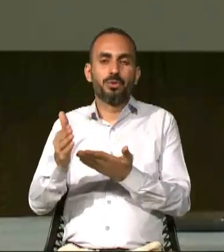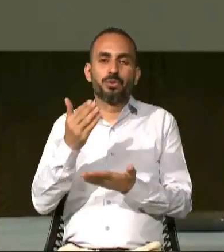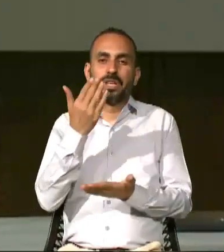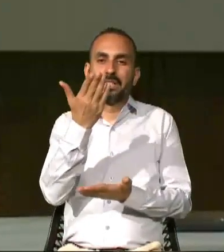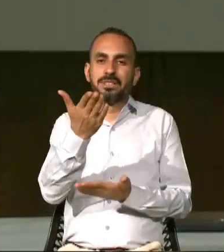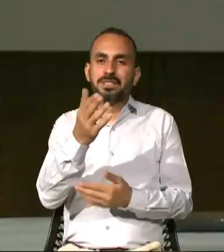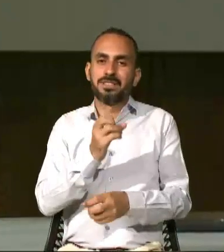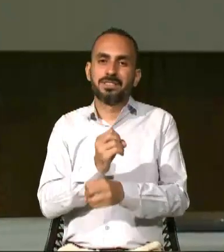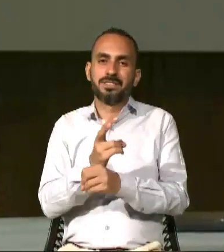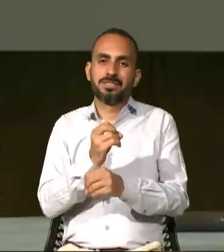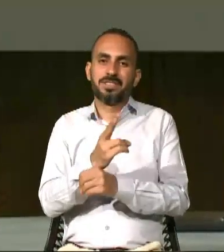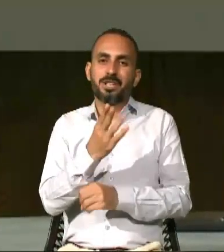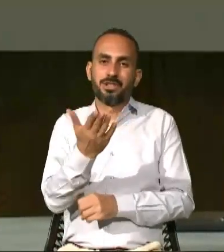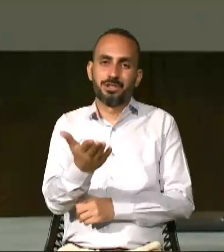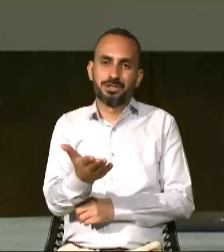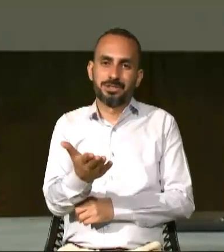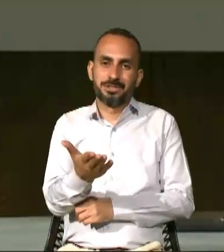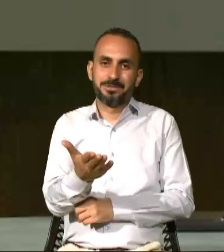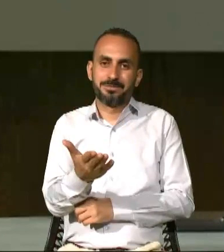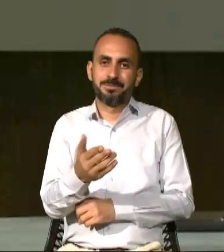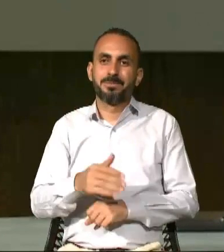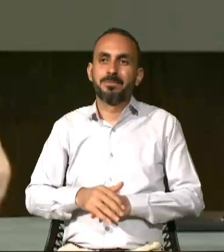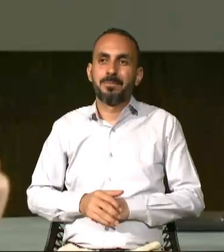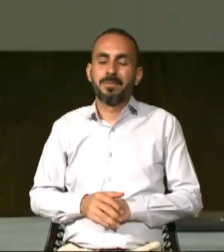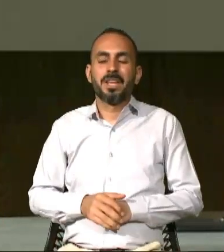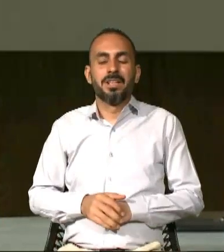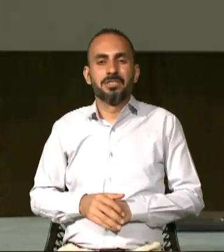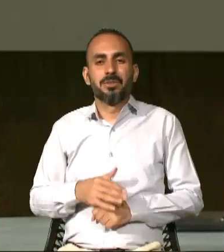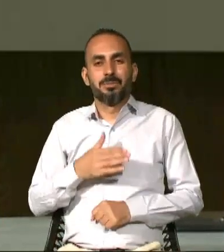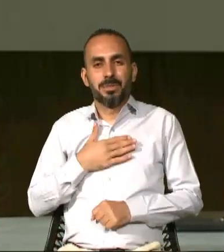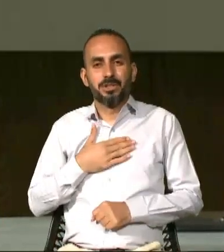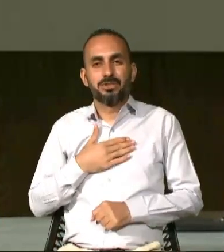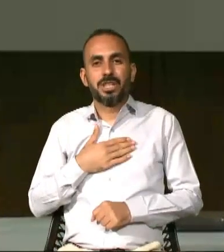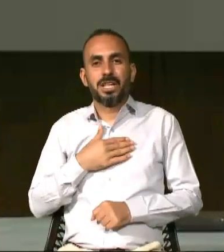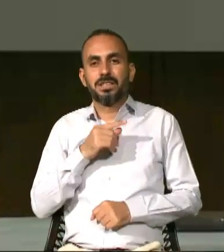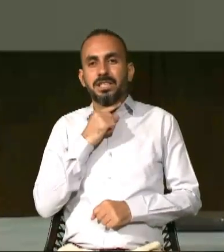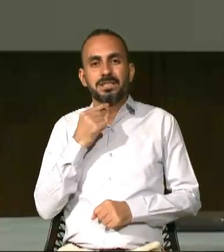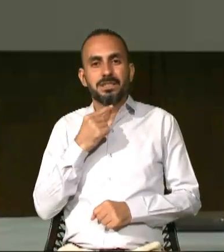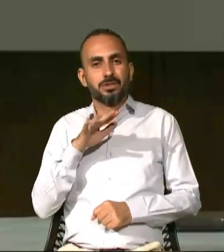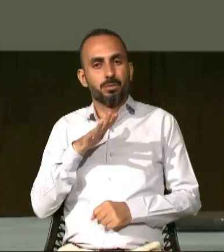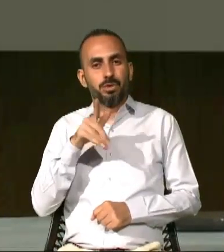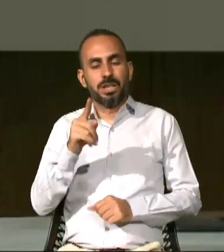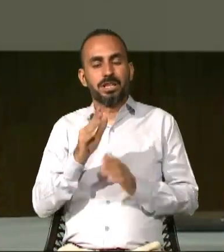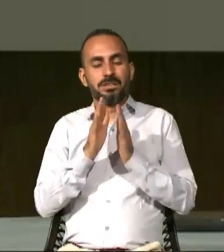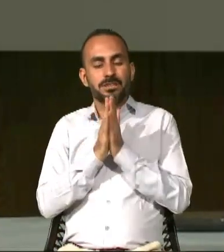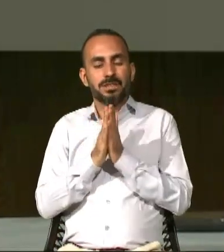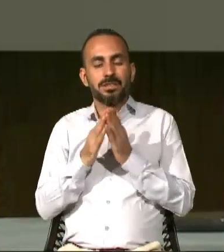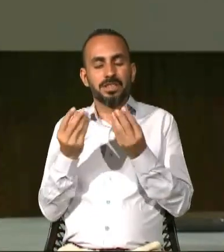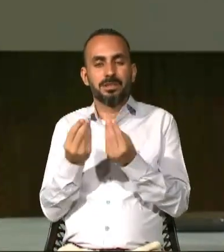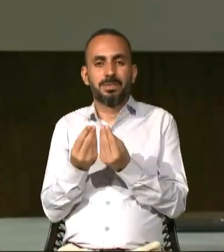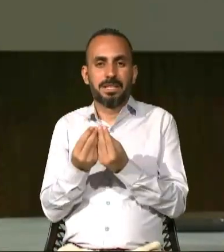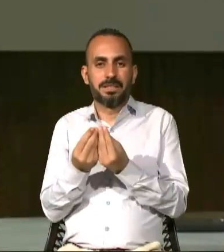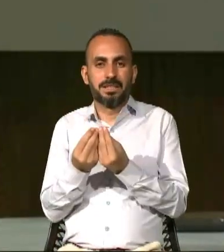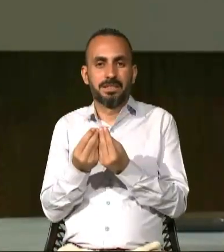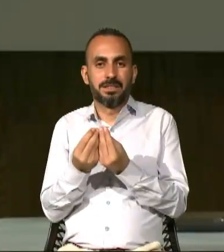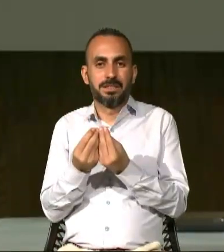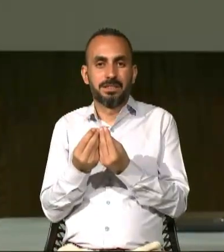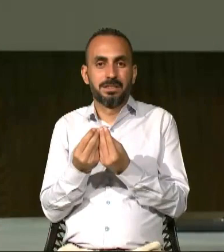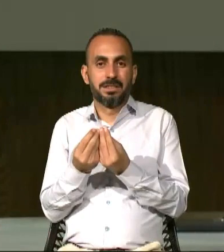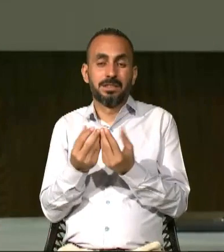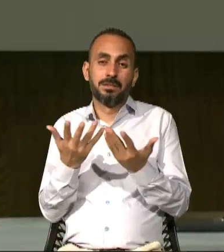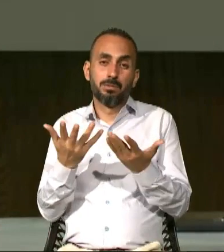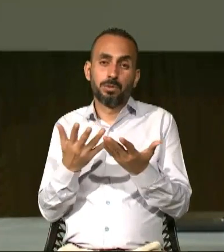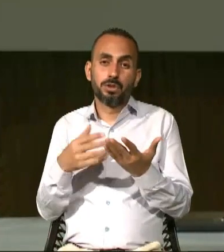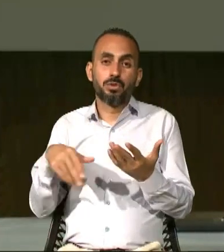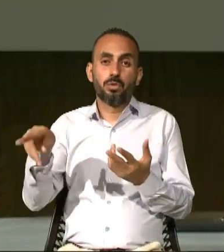طبعا. احب أمين. كده امين. طب صلي لنا كده بجد، صلي أمين. يمكن ناس من المشاهدين احبائي تصلوا مع جناب القسيس، يعني